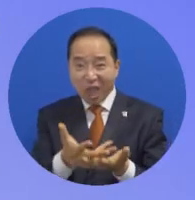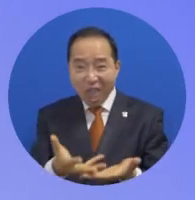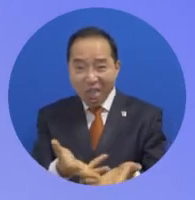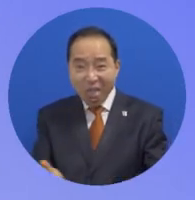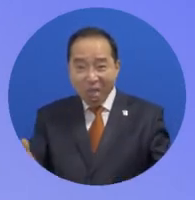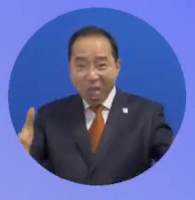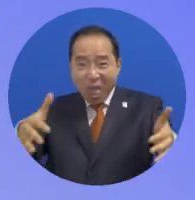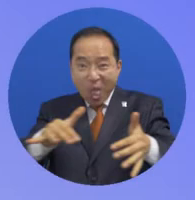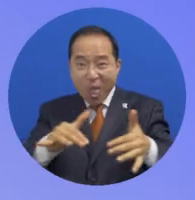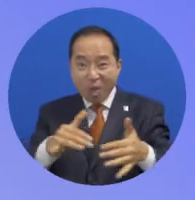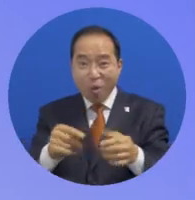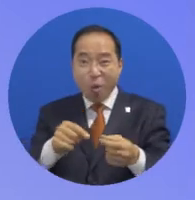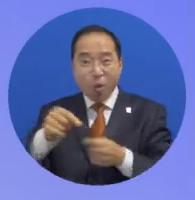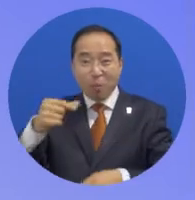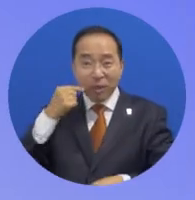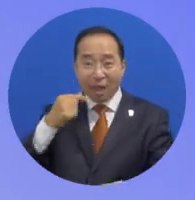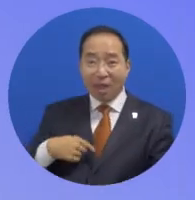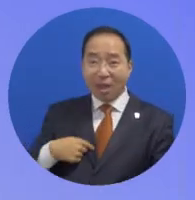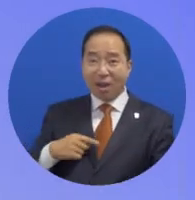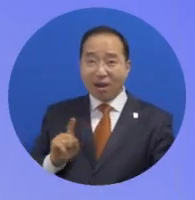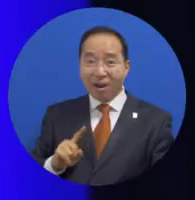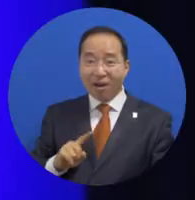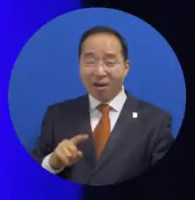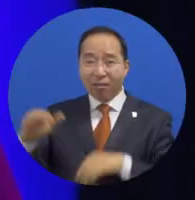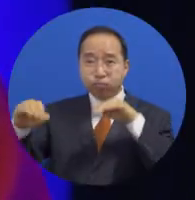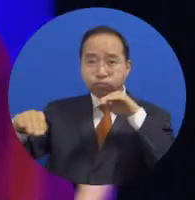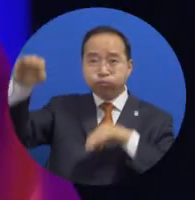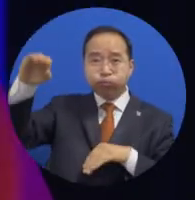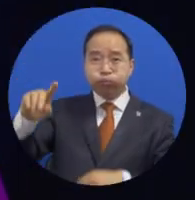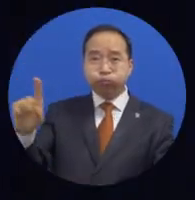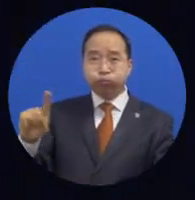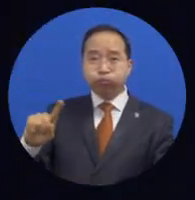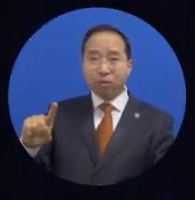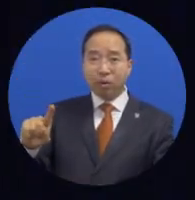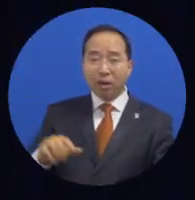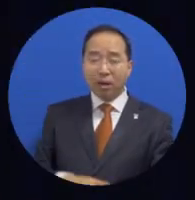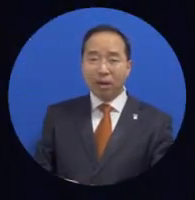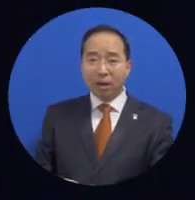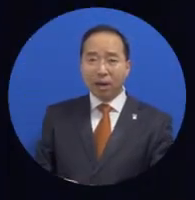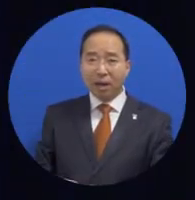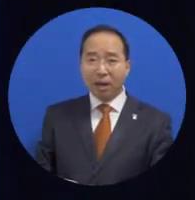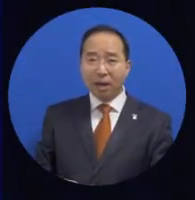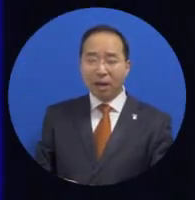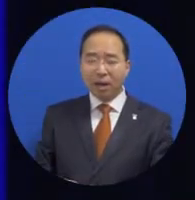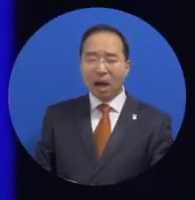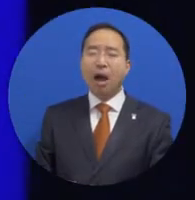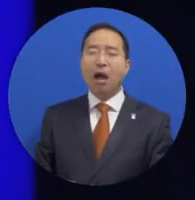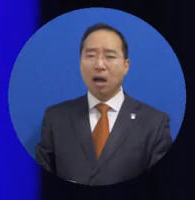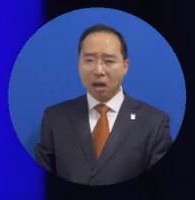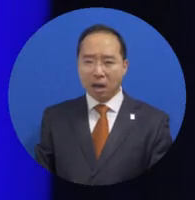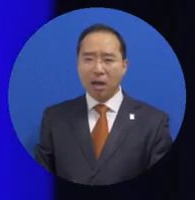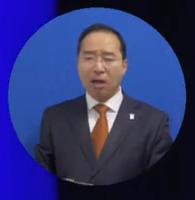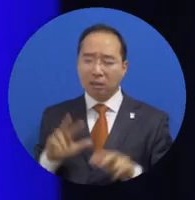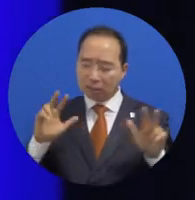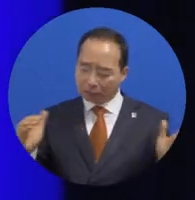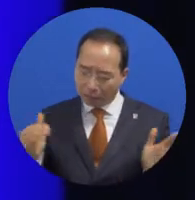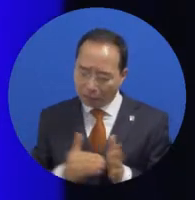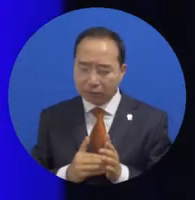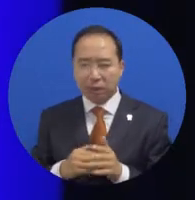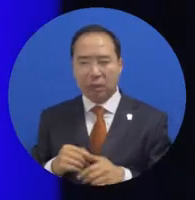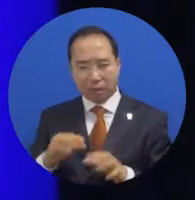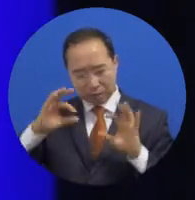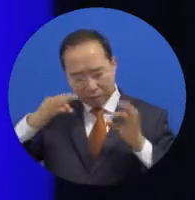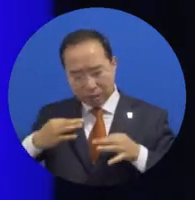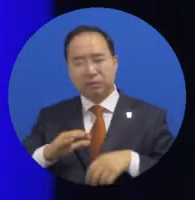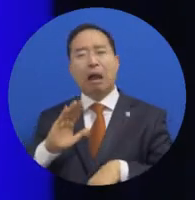슈퍼만 왔다 갔다 할 수밖에 없는 운명인 것인가. 이건 운명이 아니라 내가 뭔가 그동안 잘못